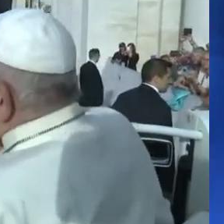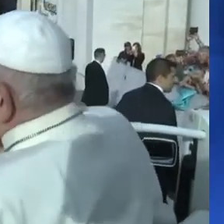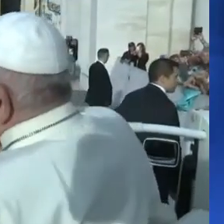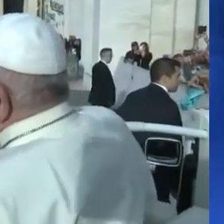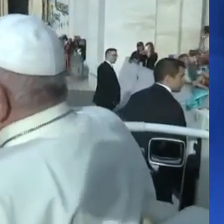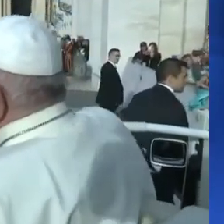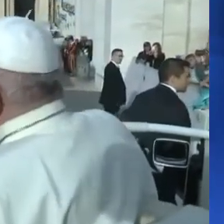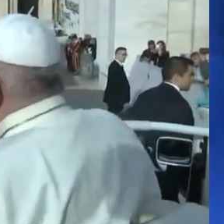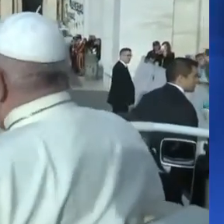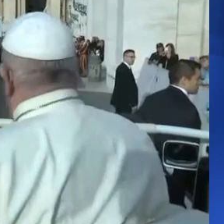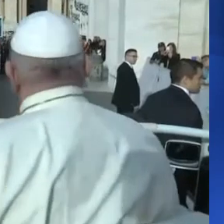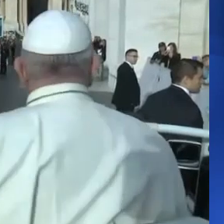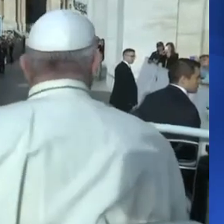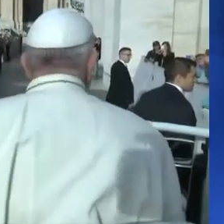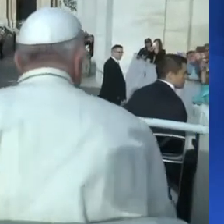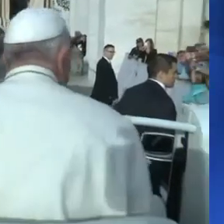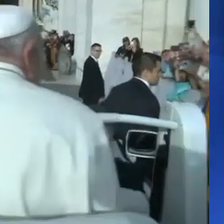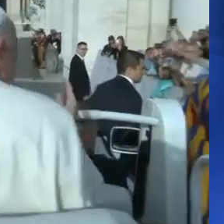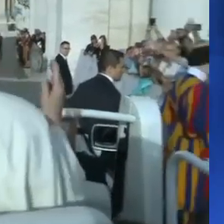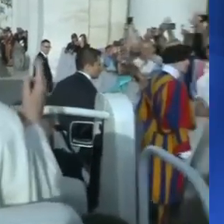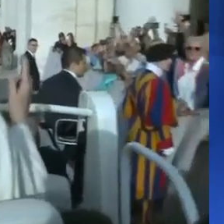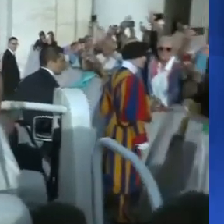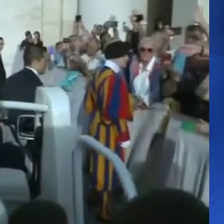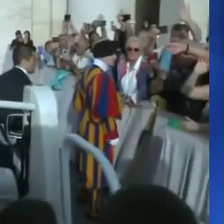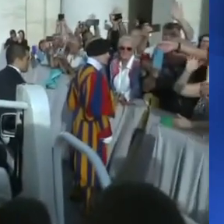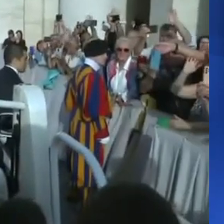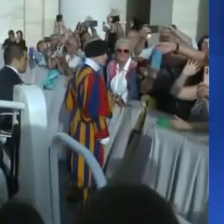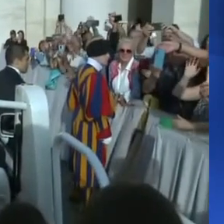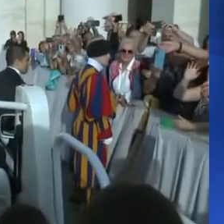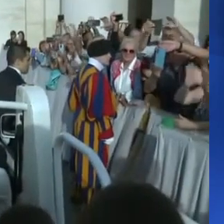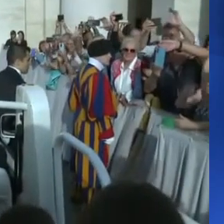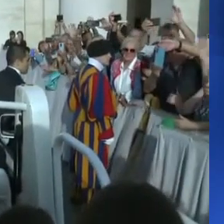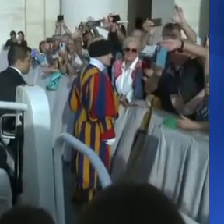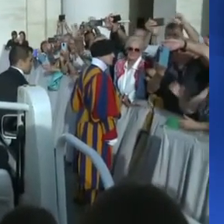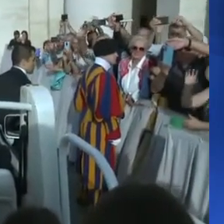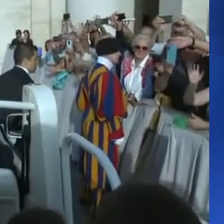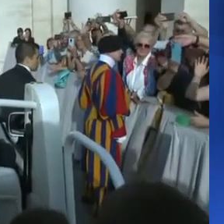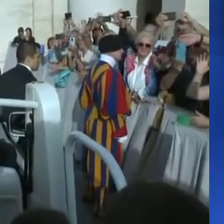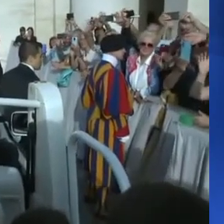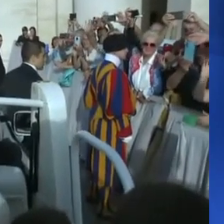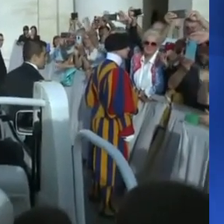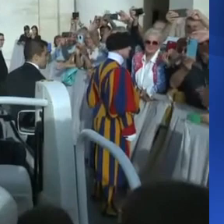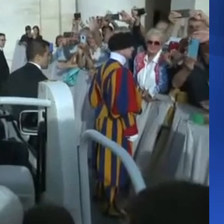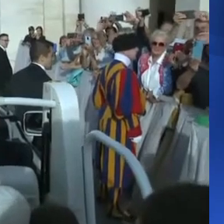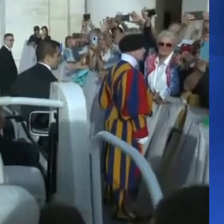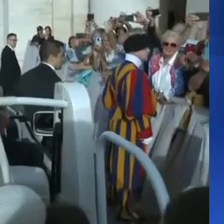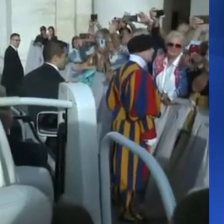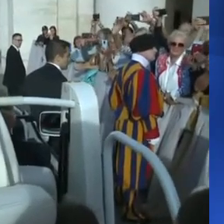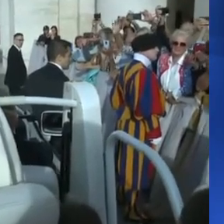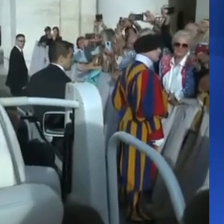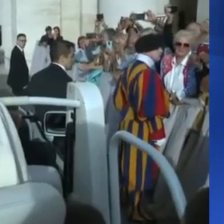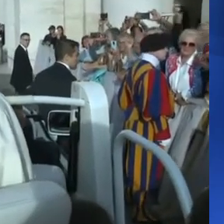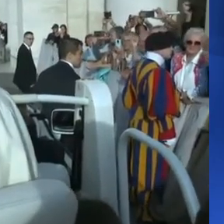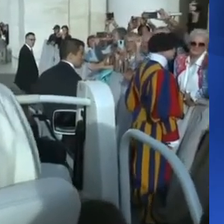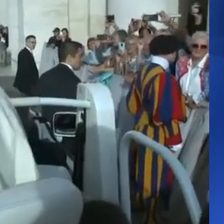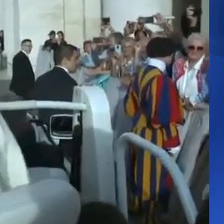że bilety wstępu na audiencję są zawsze darmowe i wydawane wyłącznie przez prefekturę Domu Papieskiego.